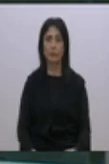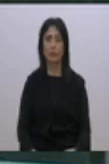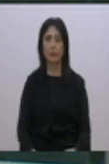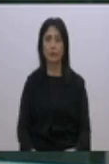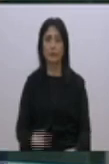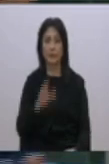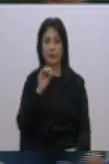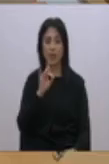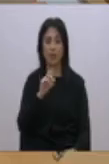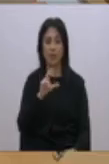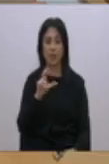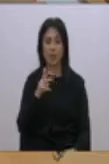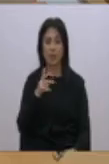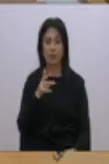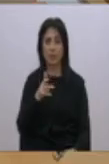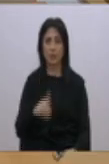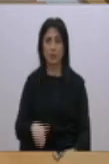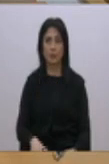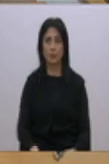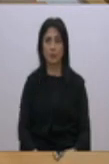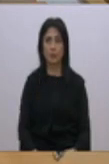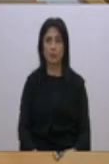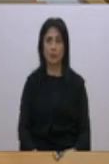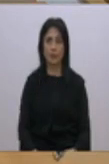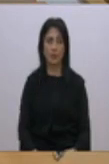Mihail Savjoladze, Samtsot.